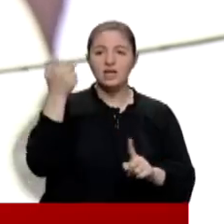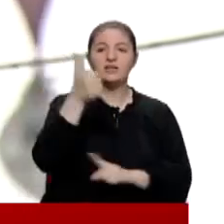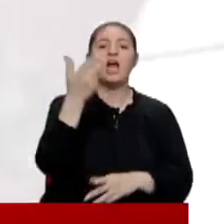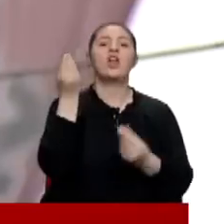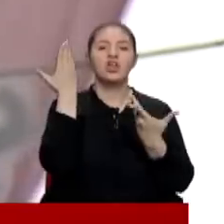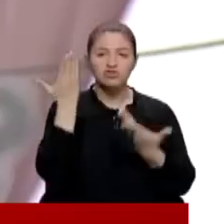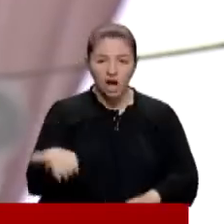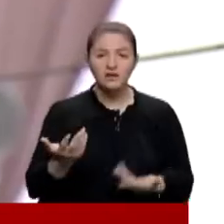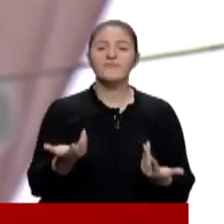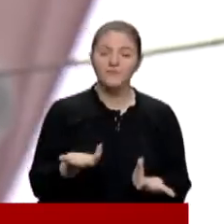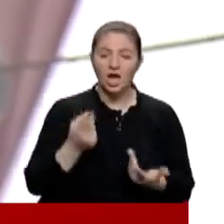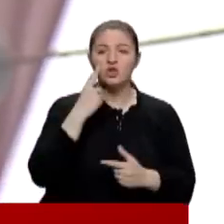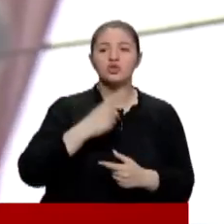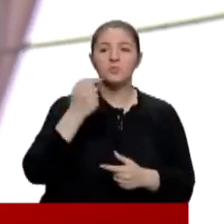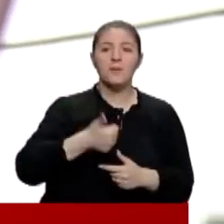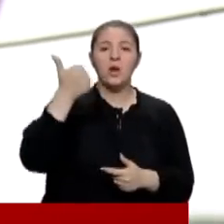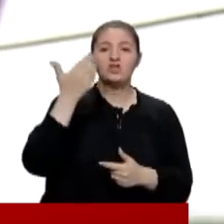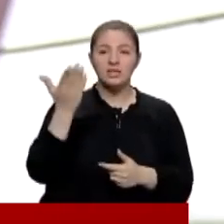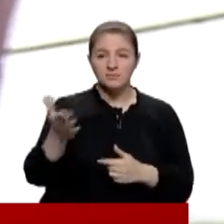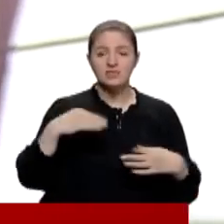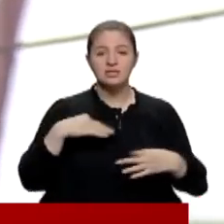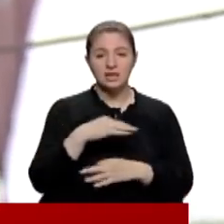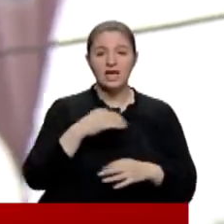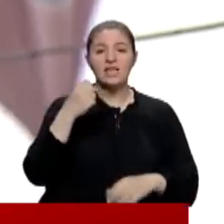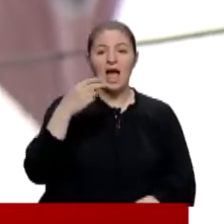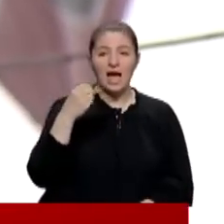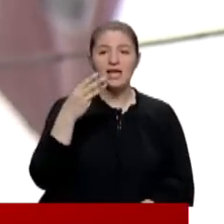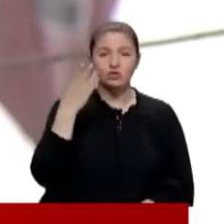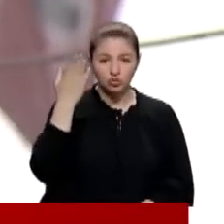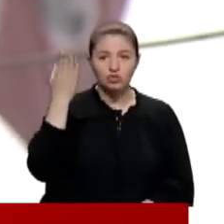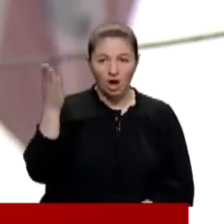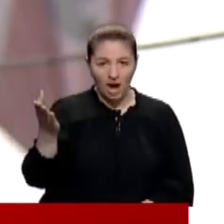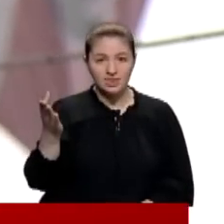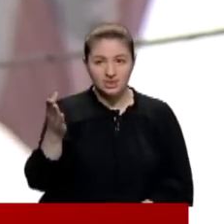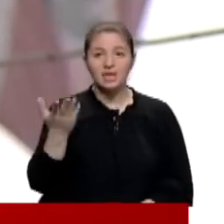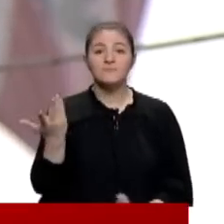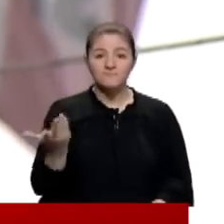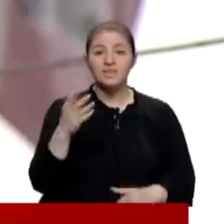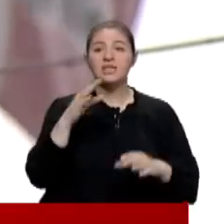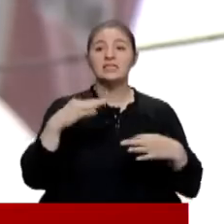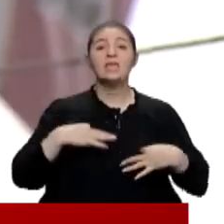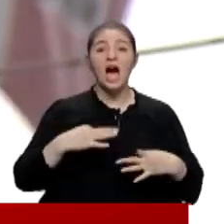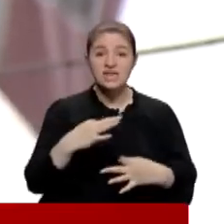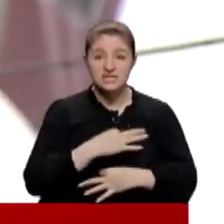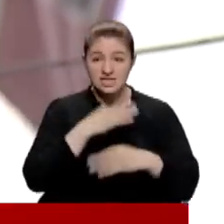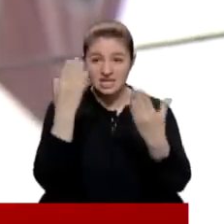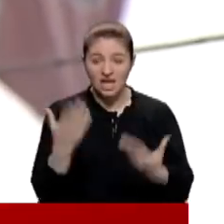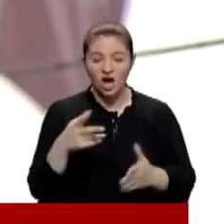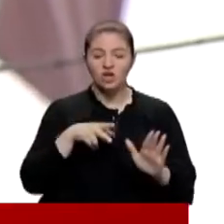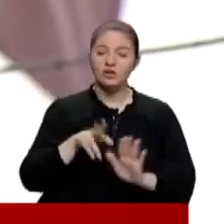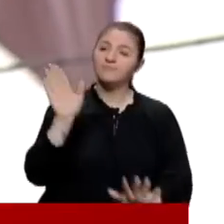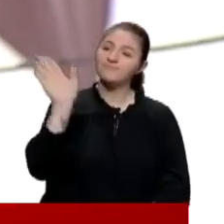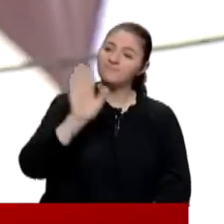iktidar olacak ve Cumhurbaşkanımız Sayın Recep Tayyip Erdoğan saygıyla